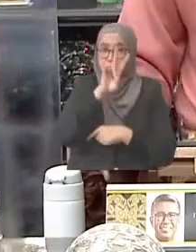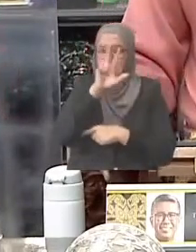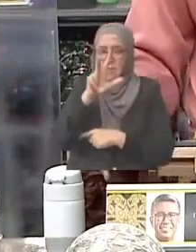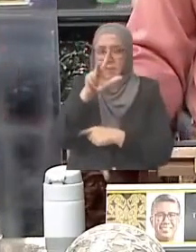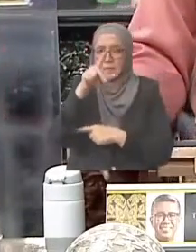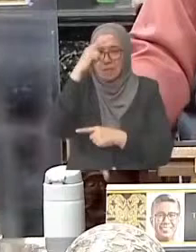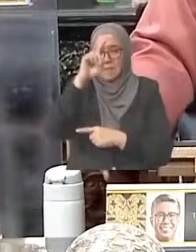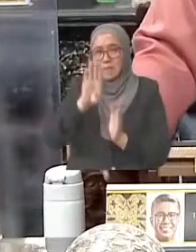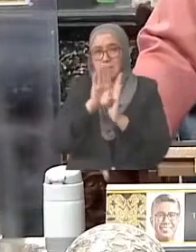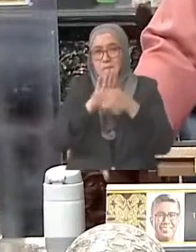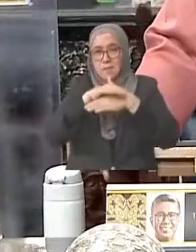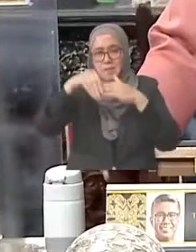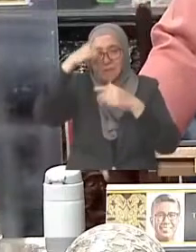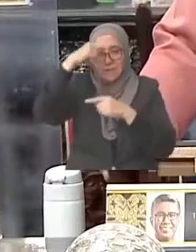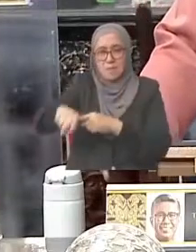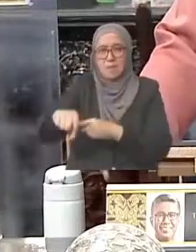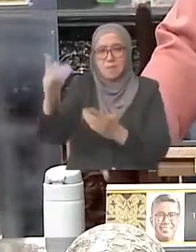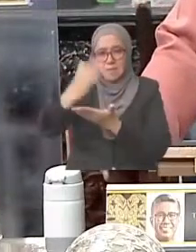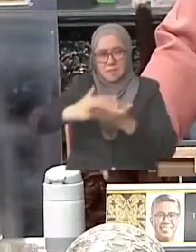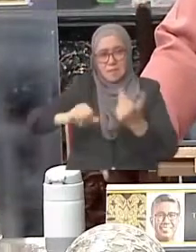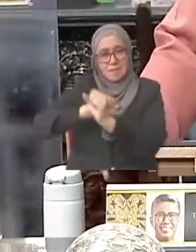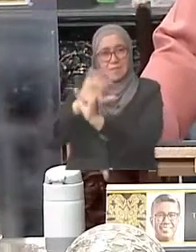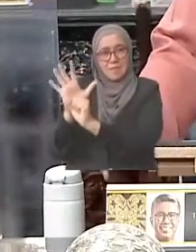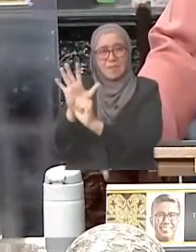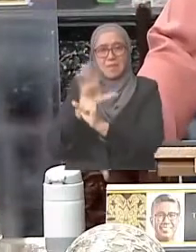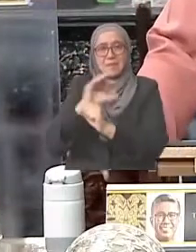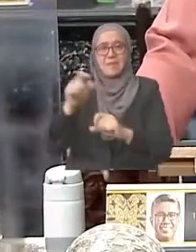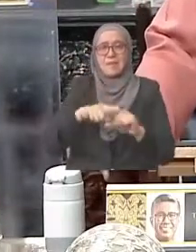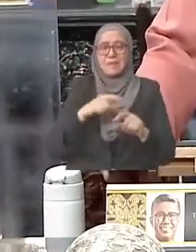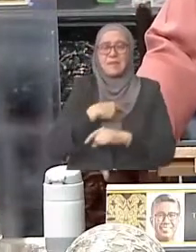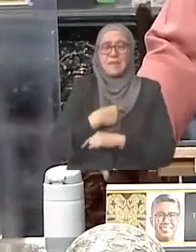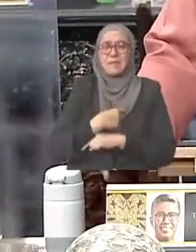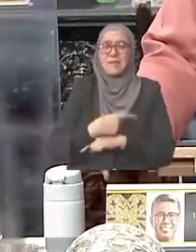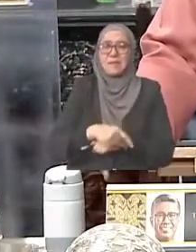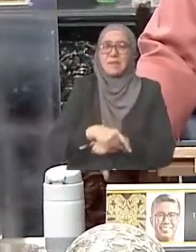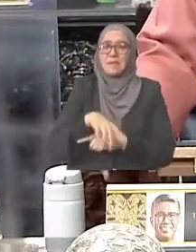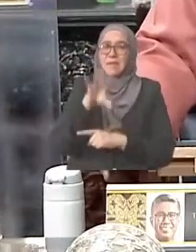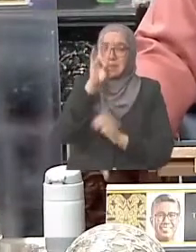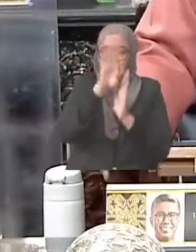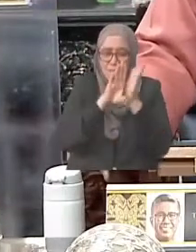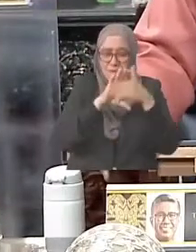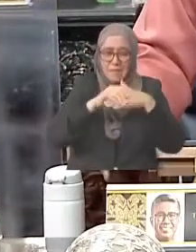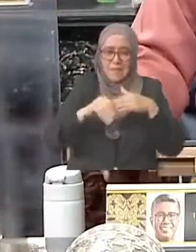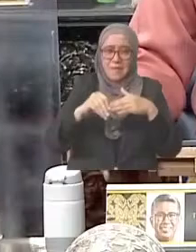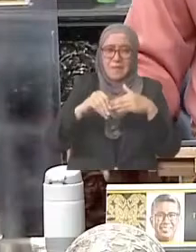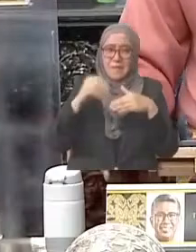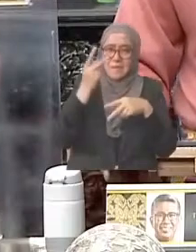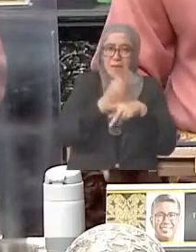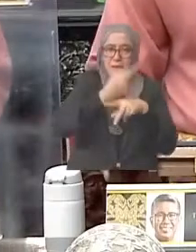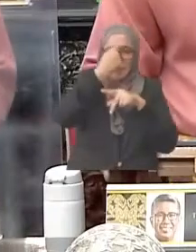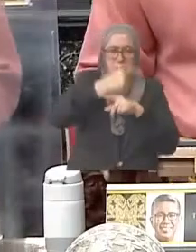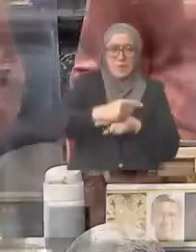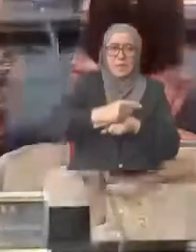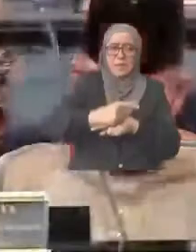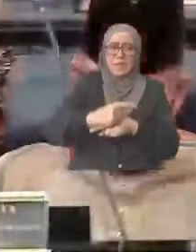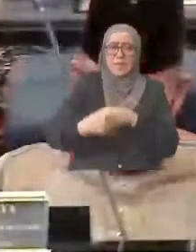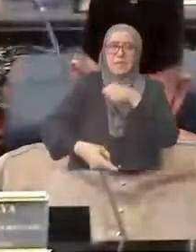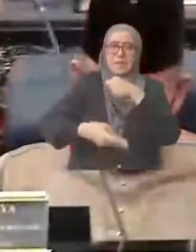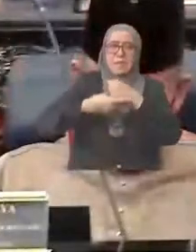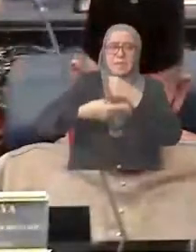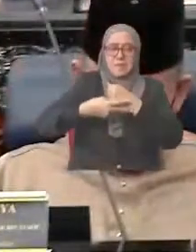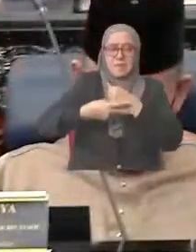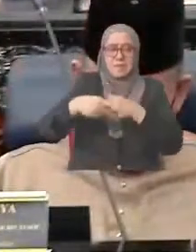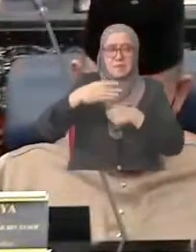sejumlah dua bilyet turut disediakan sebagai simpanan dua jangka Hai sungguhpun ini merupakan bajak